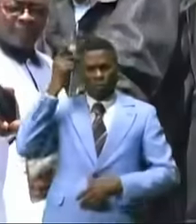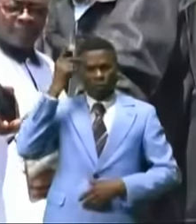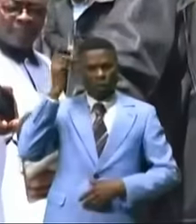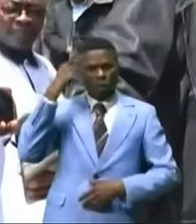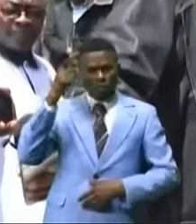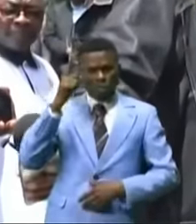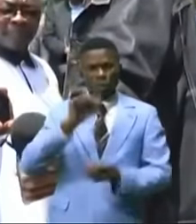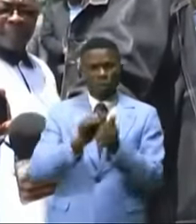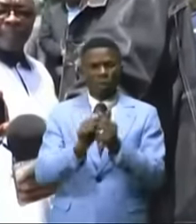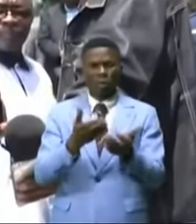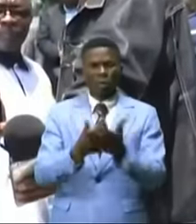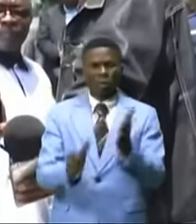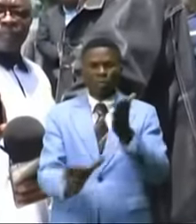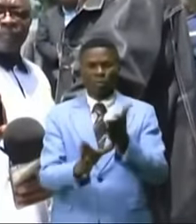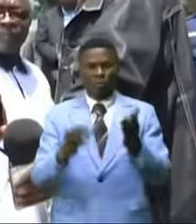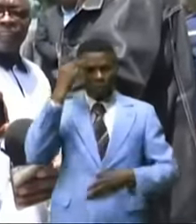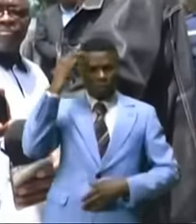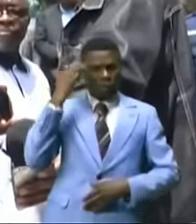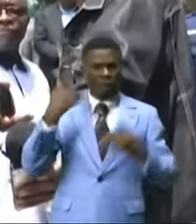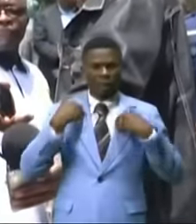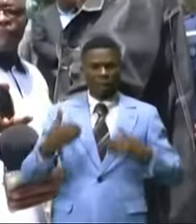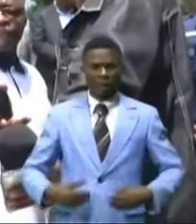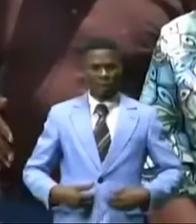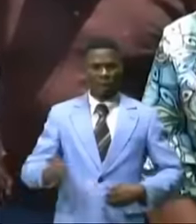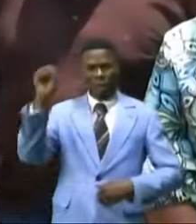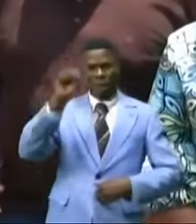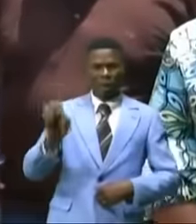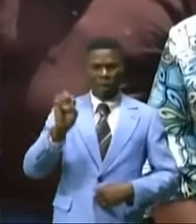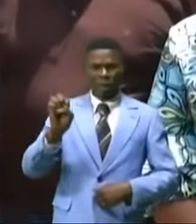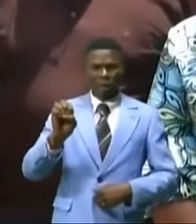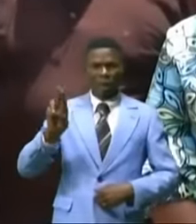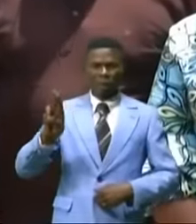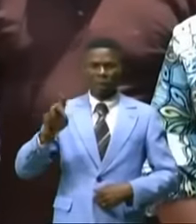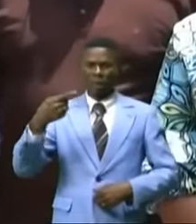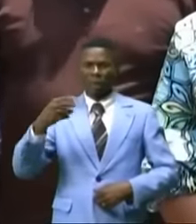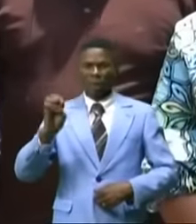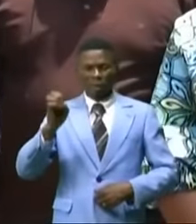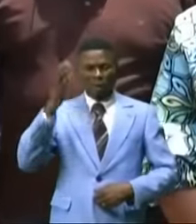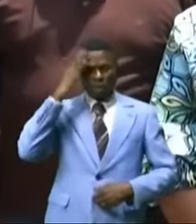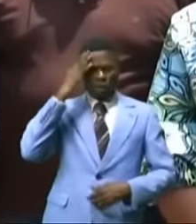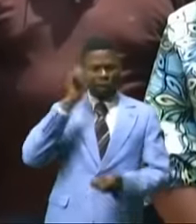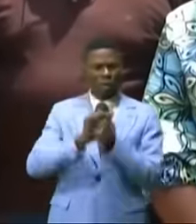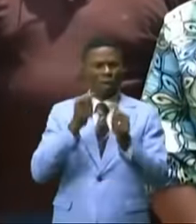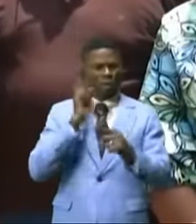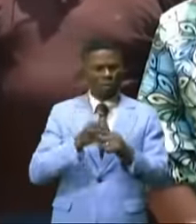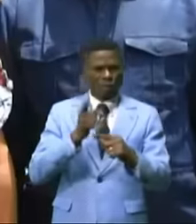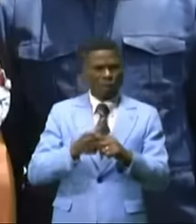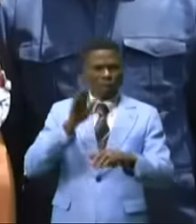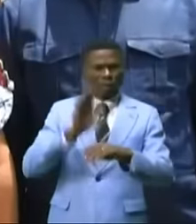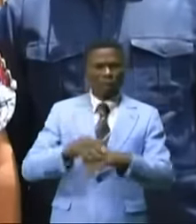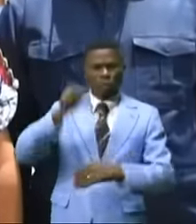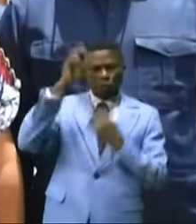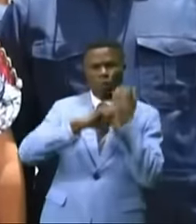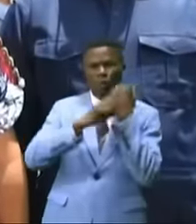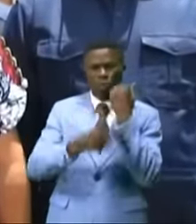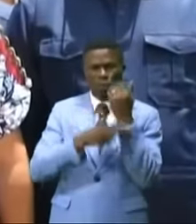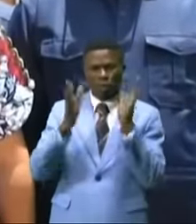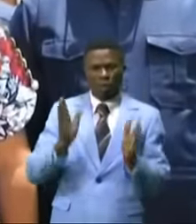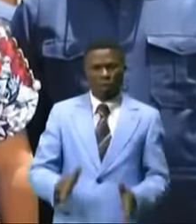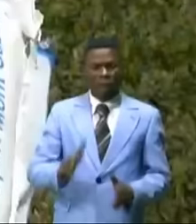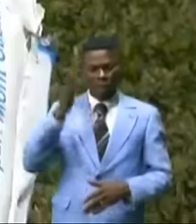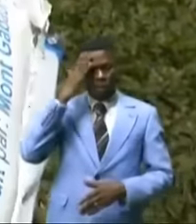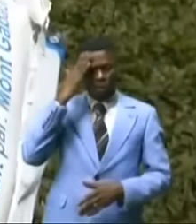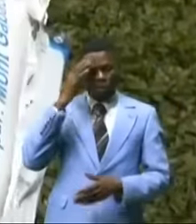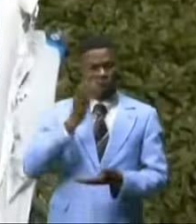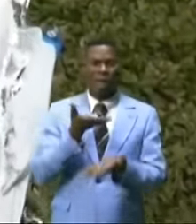la cause. Le vice-ministre de la Santé, Serge-Emmanuel Olen, reconnaît la situation précaire que traverse le Nord Kivusien. Il pense tout de même que